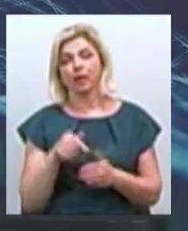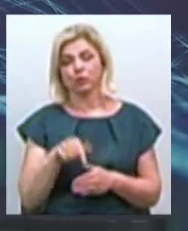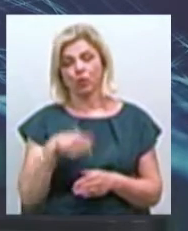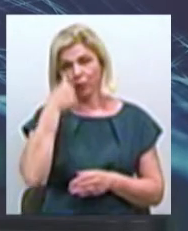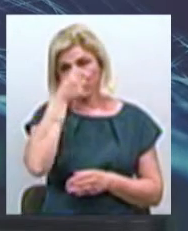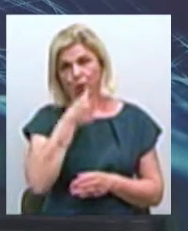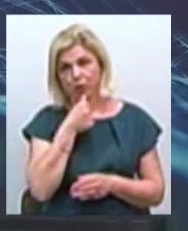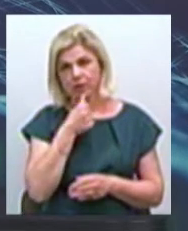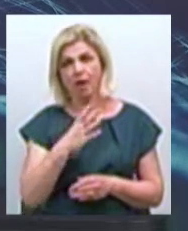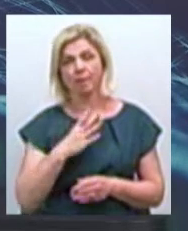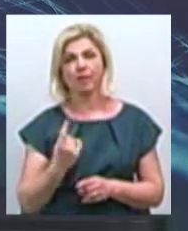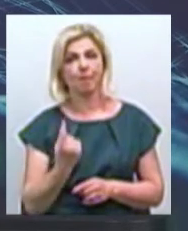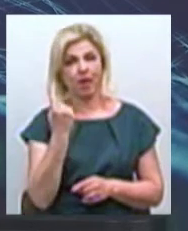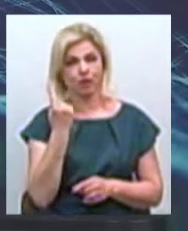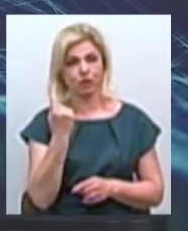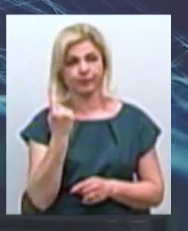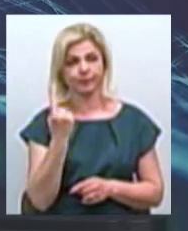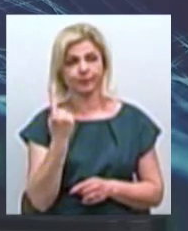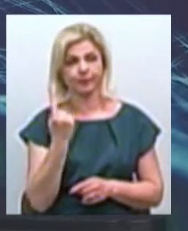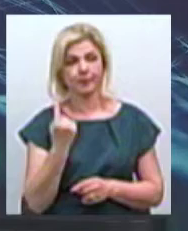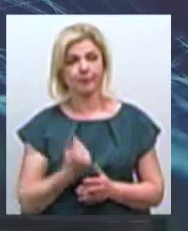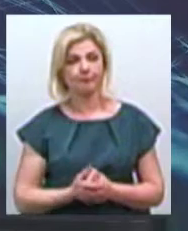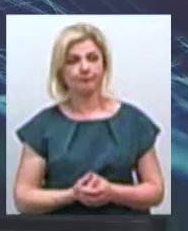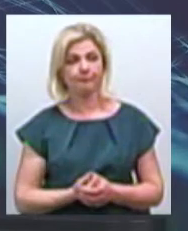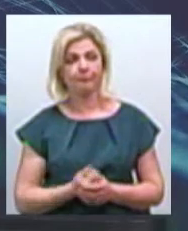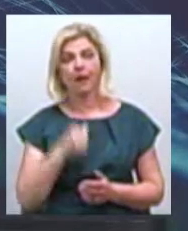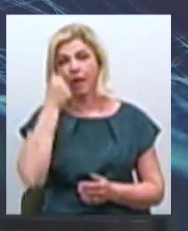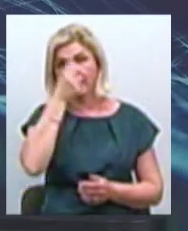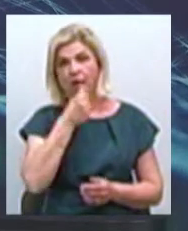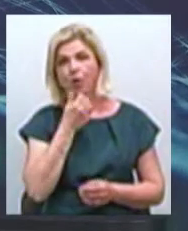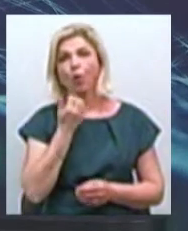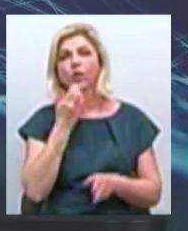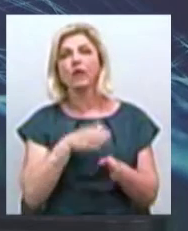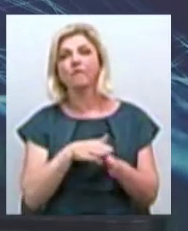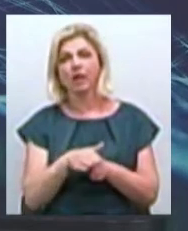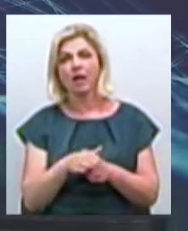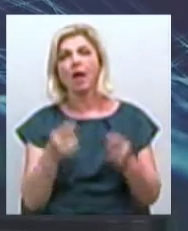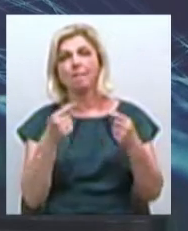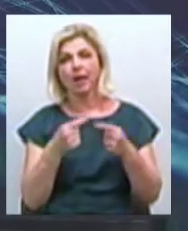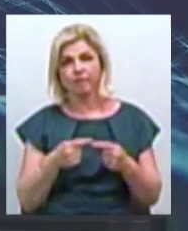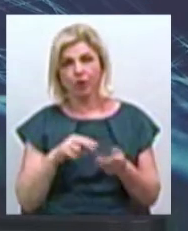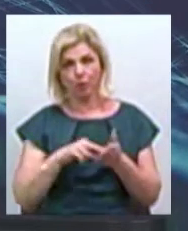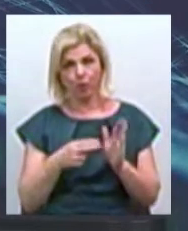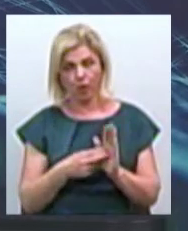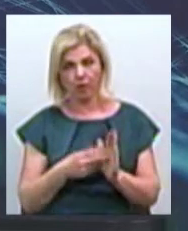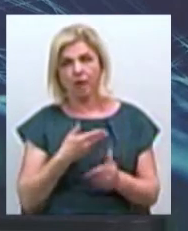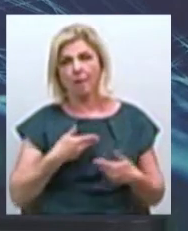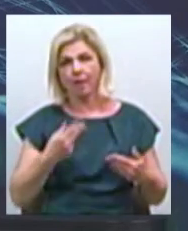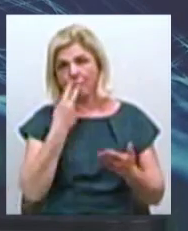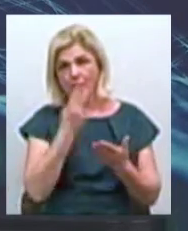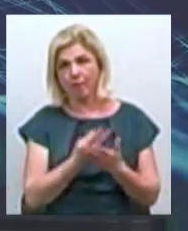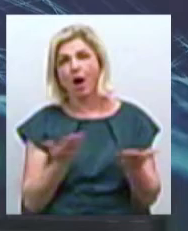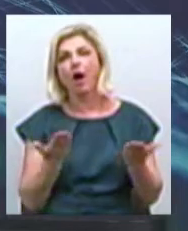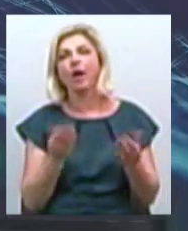був перший, да, перший рік, коли реалізовані певні проекти. Да? Ми побачили, які є проблемні питання